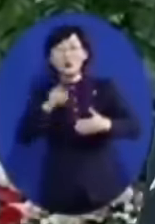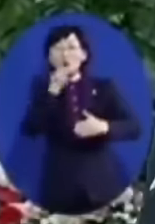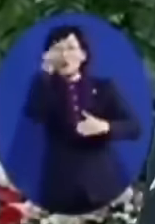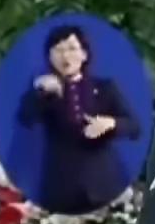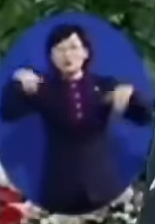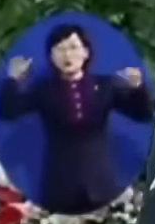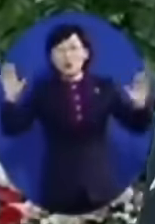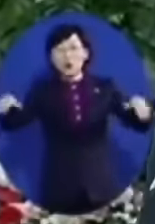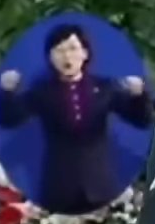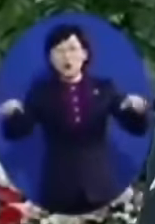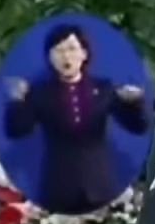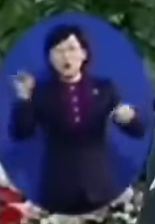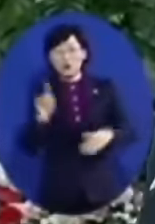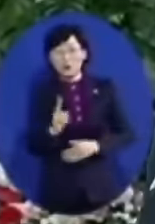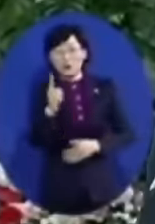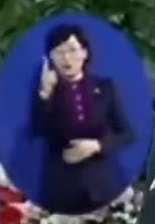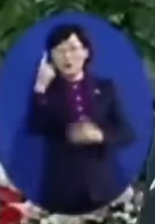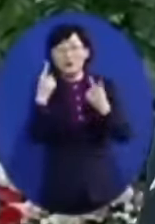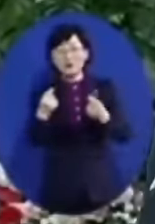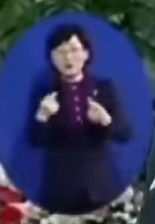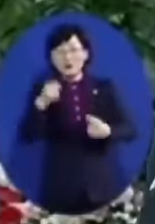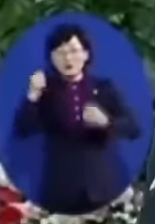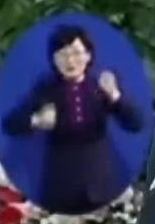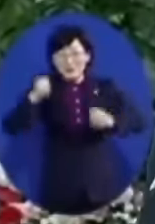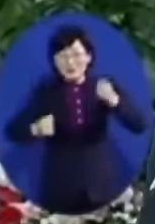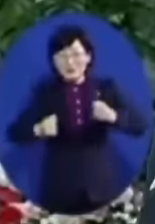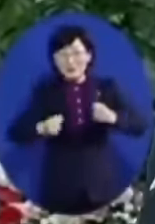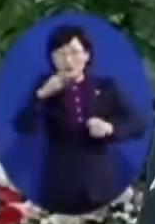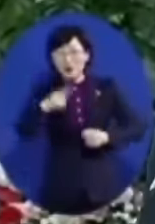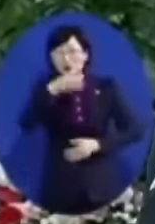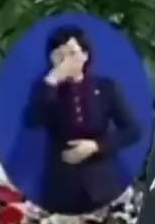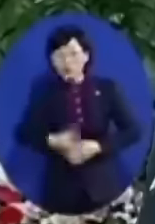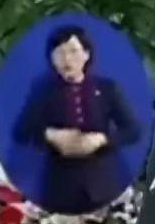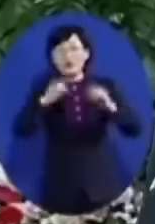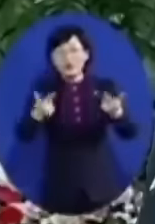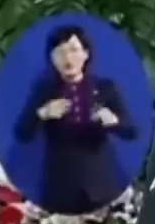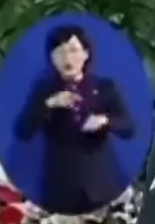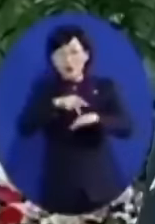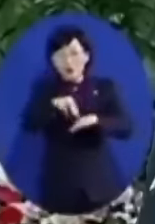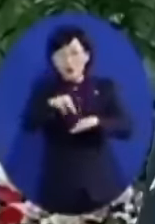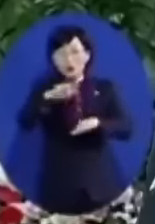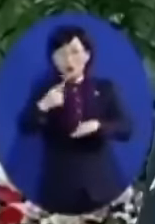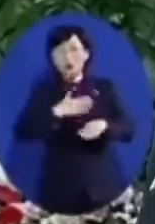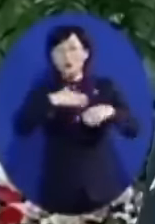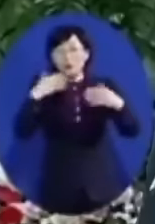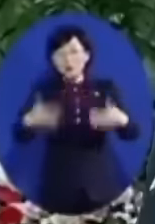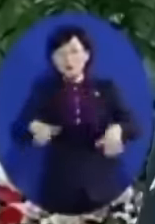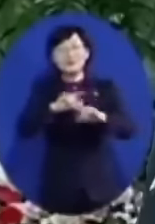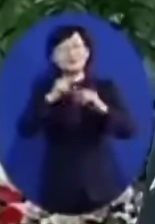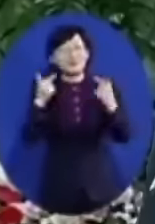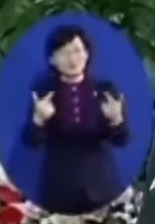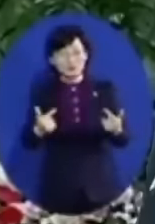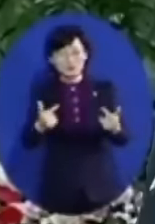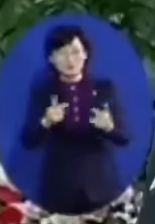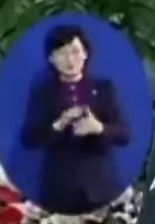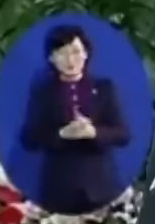독수리가 날개치며 올라감 같을 것이요 다른 박지라에도 곤비치 아니하겠고 걸어가도 피곤하지 아니하리로다.